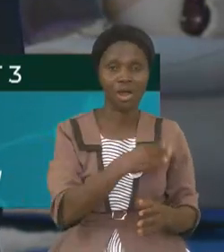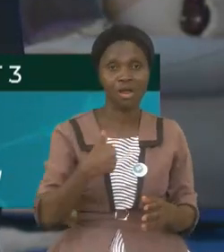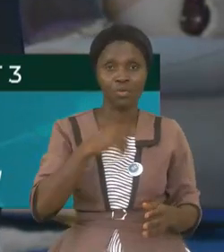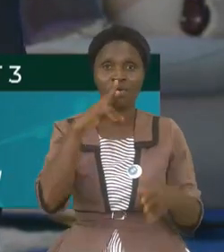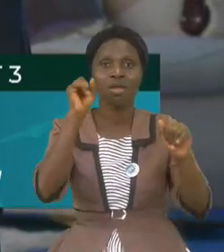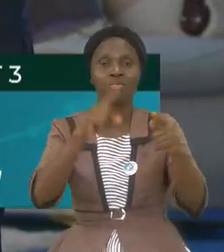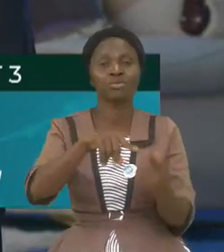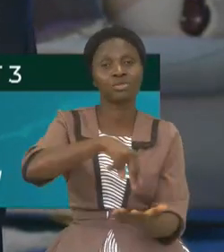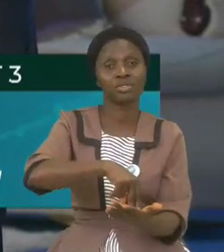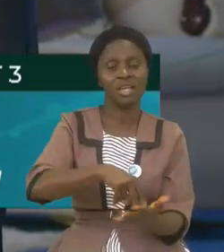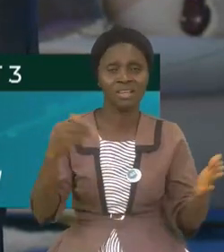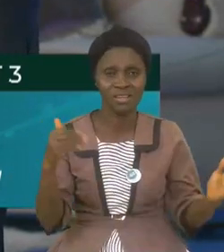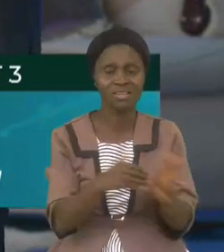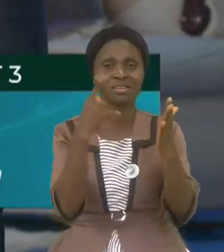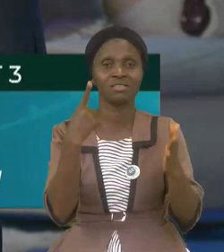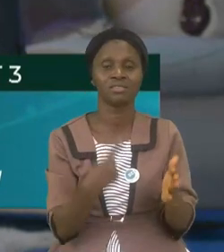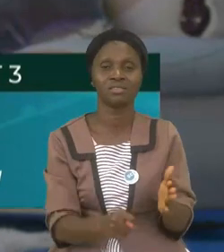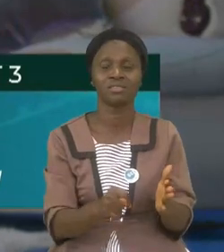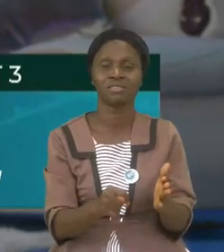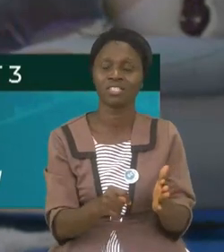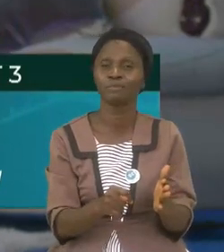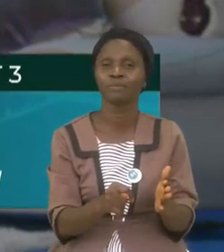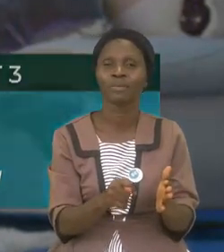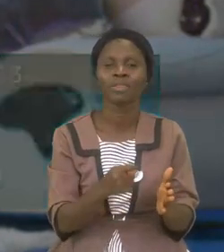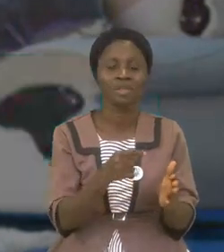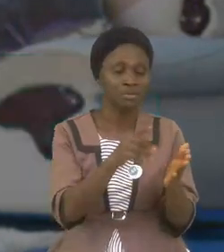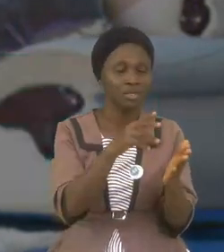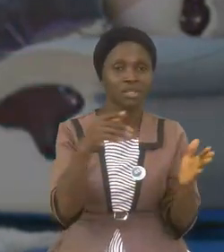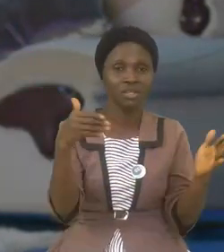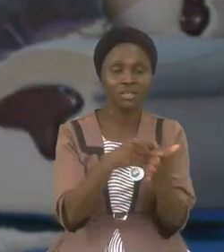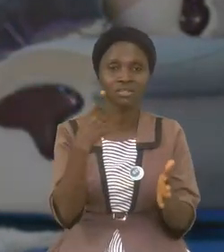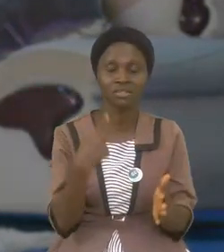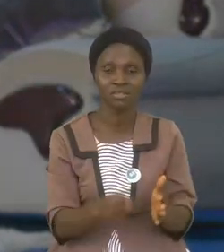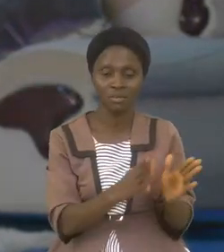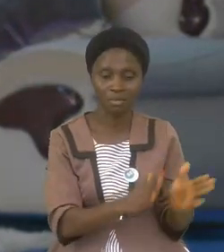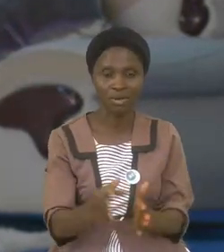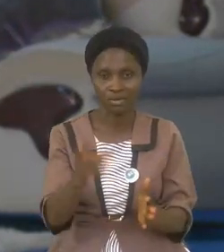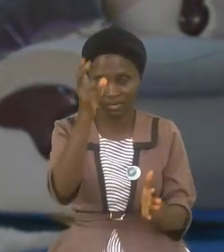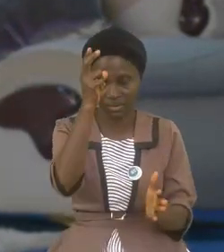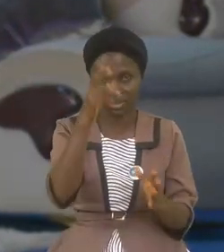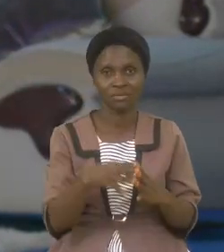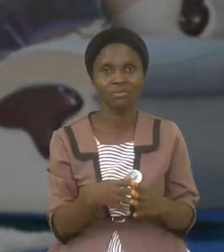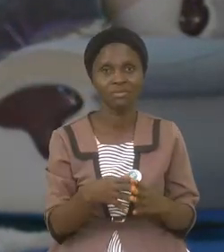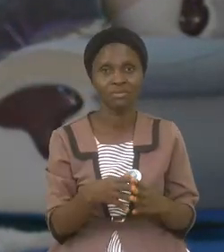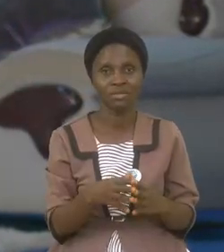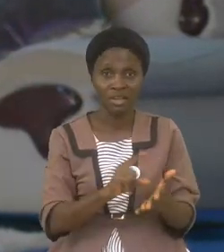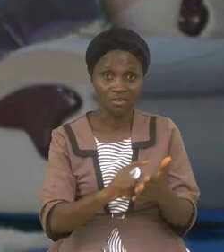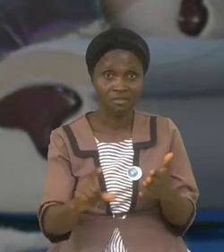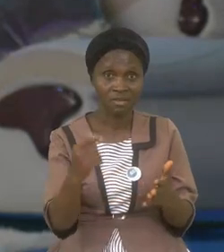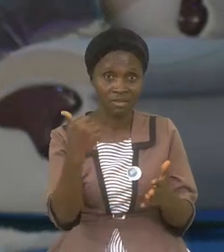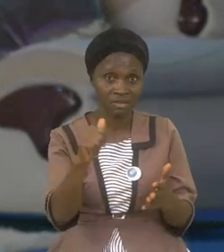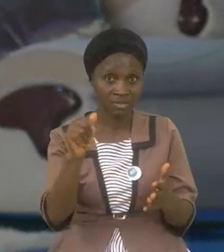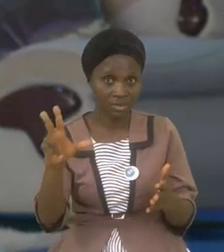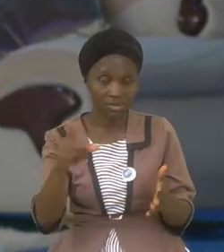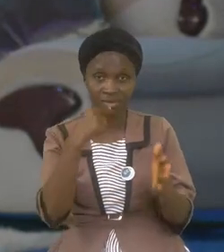aussi nous revêtir de toutes les armes de Dieu. Et nous sommes en mesure, nous pouvons tenir ferme contre les ruses du